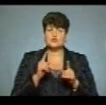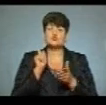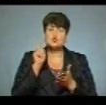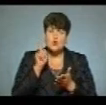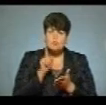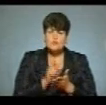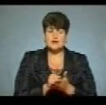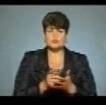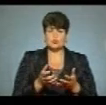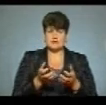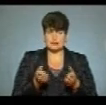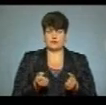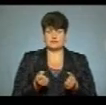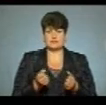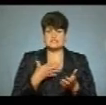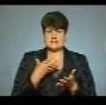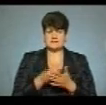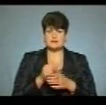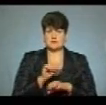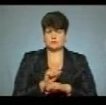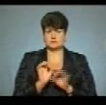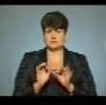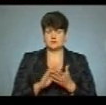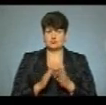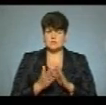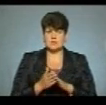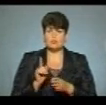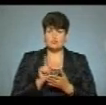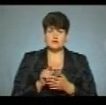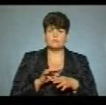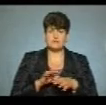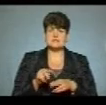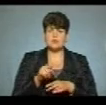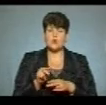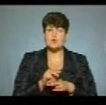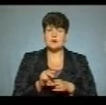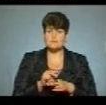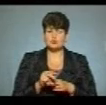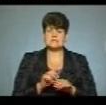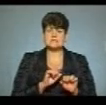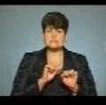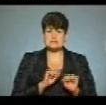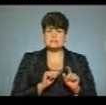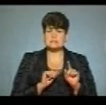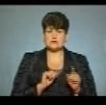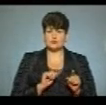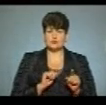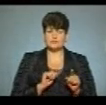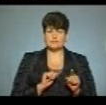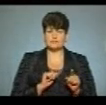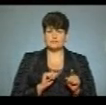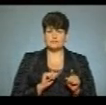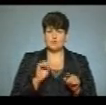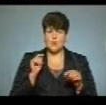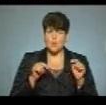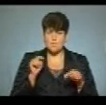зобов'язаний утримувати свій балкон в належному стані, повинен провести його ремонт, захистити його від зовнішніх